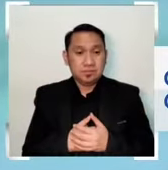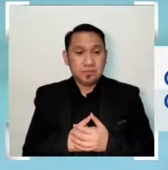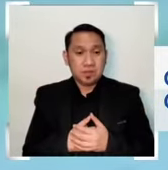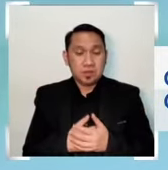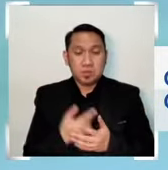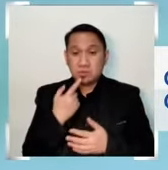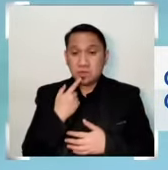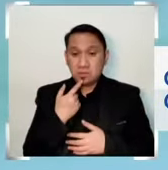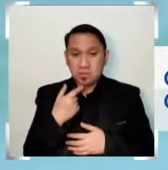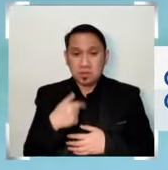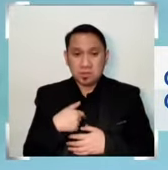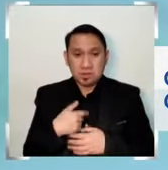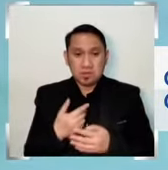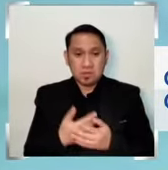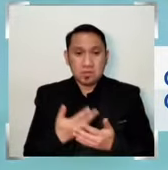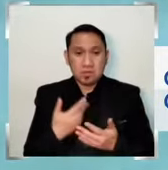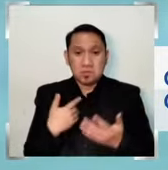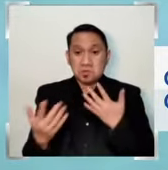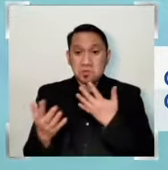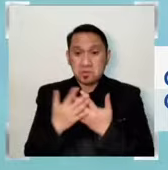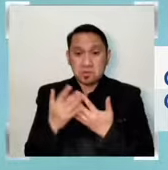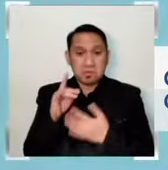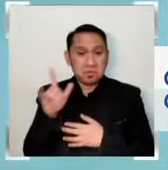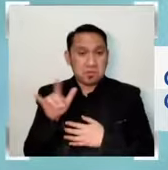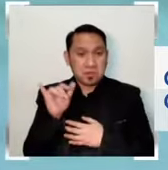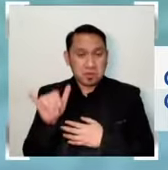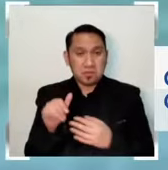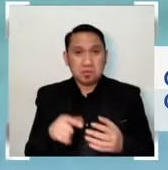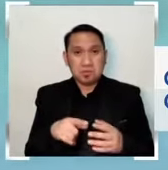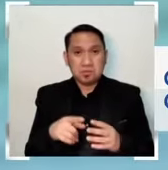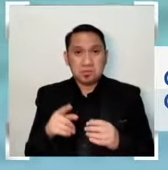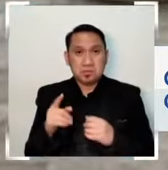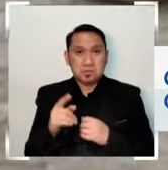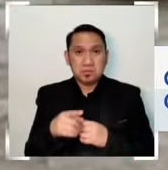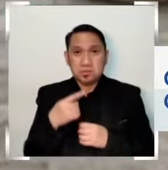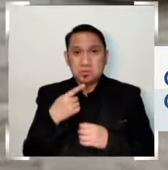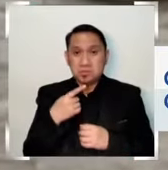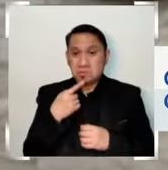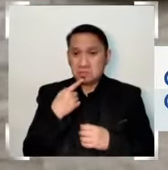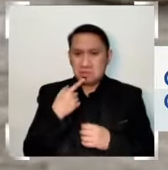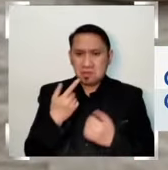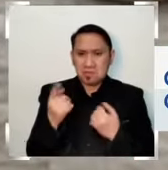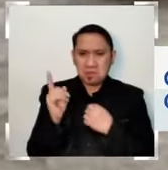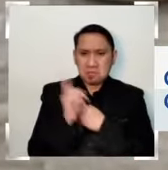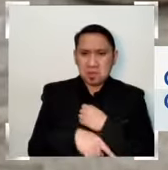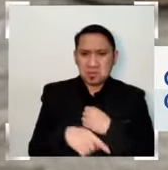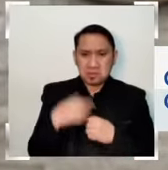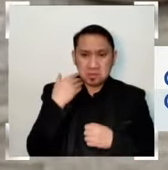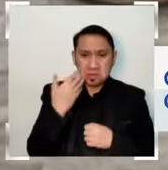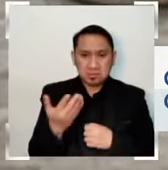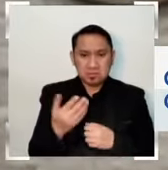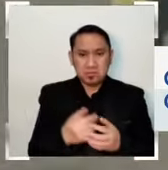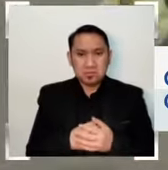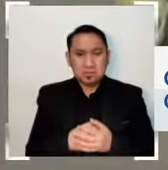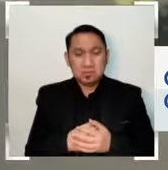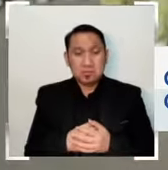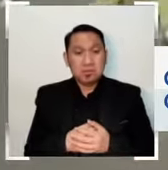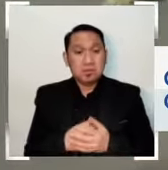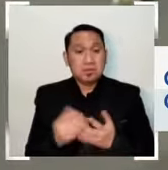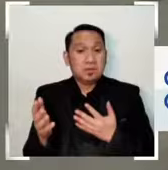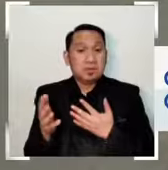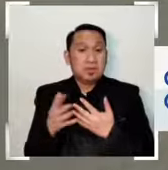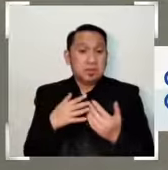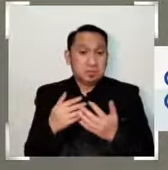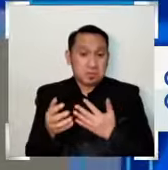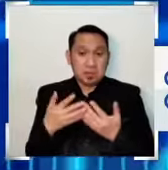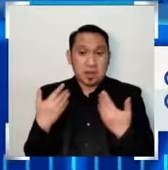nun, makukulong yan habang buhay. Death penalty yan, sinasabi ko sa iyo. At kahit nasa shelter na sa Kuwait,